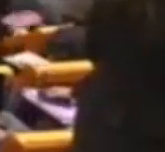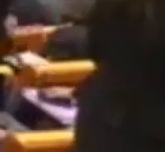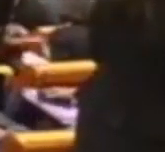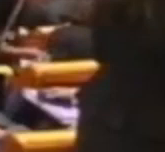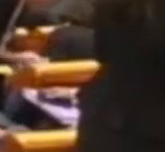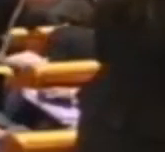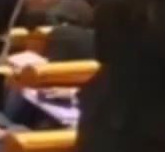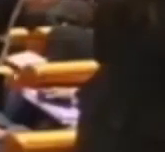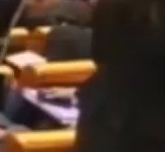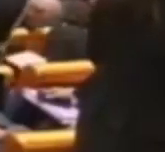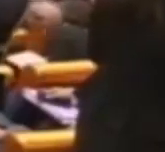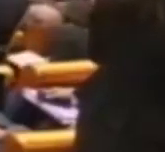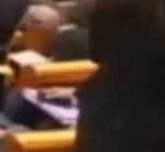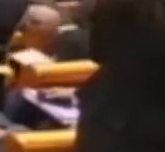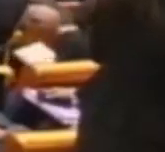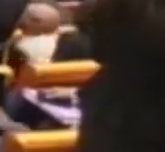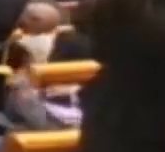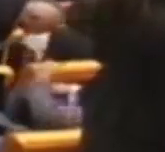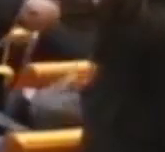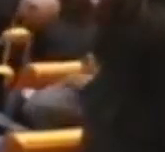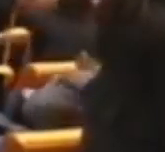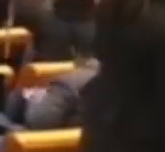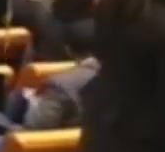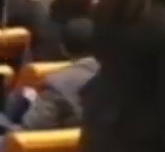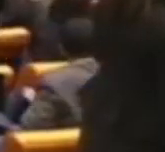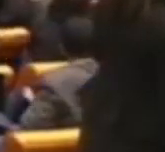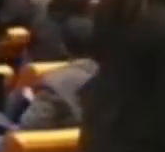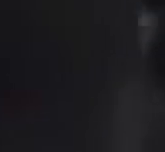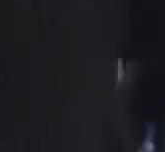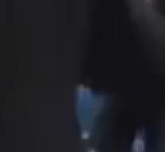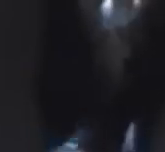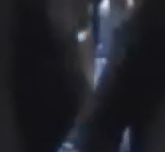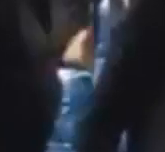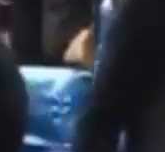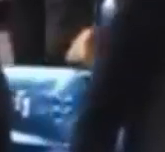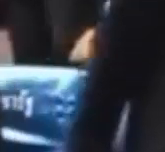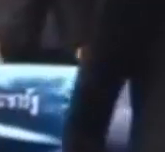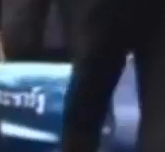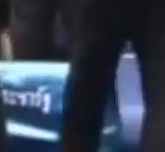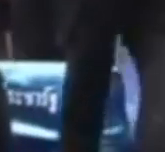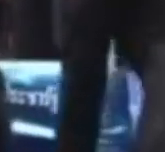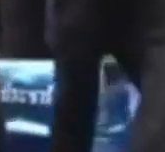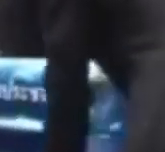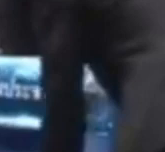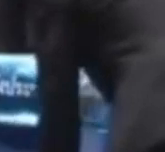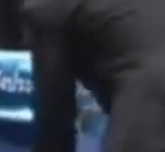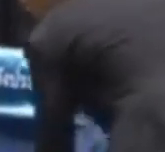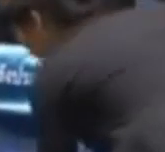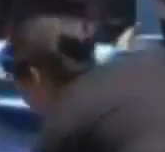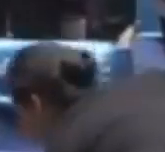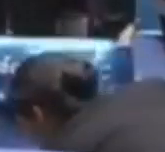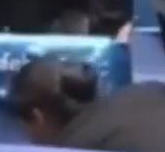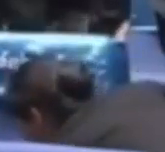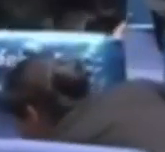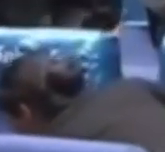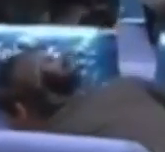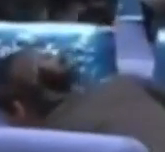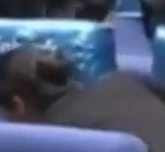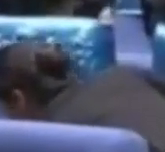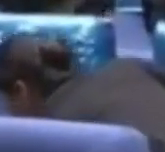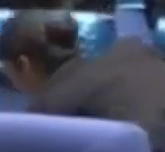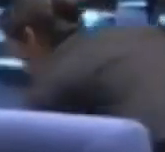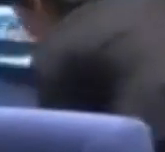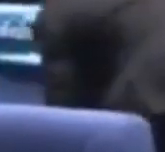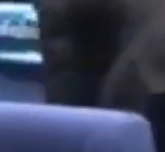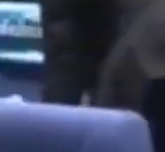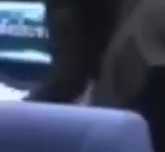วุฒิสภาเท่านั้นครับคุณอัญชิตาครับ ในการประชุมสภาผู้แทนราษฎรในวันนี้นะคะก็มีการเสนอให้เลื่อน